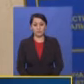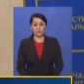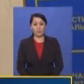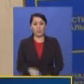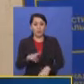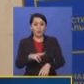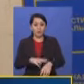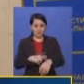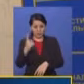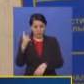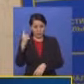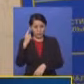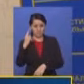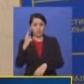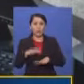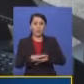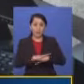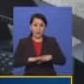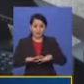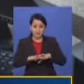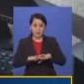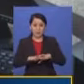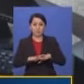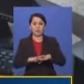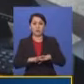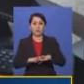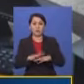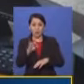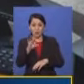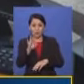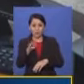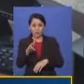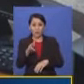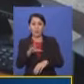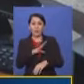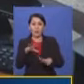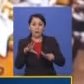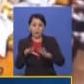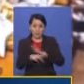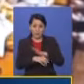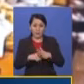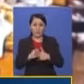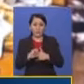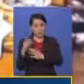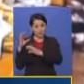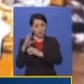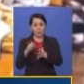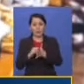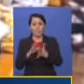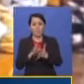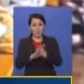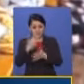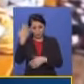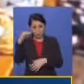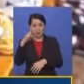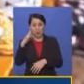В полицию поступило сообщение, что в одном из продуктовых магазинов по улице Кошукова произошел грабеж. Камеру видеонаблюдения зафиксировали, что неизвестный